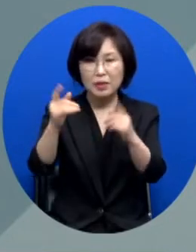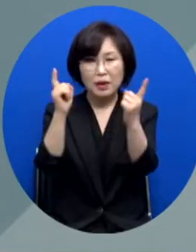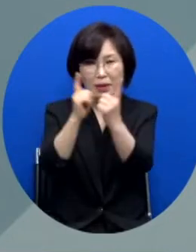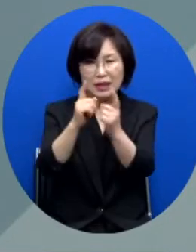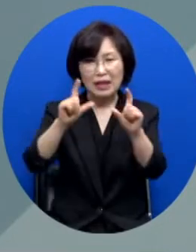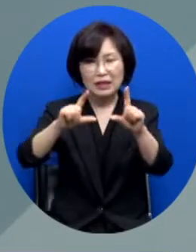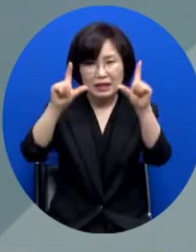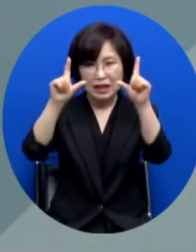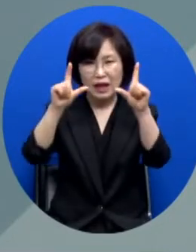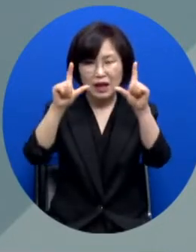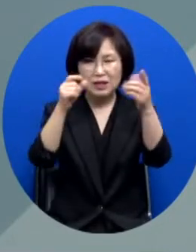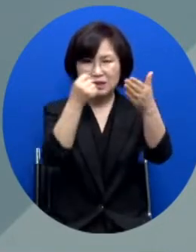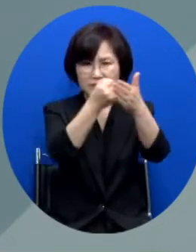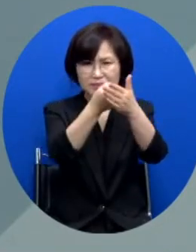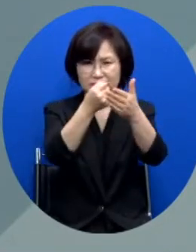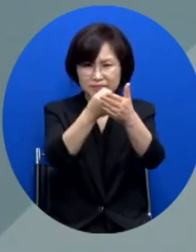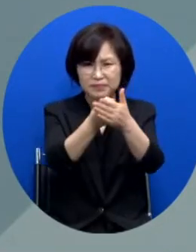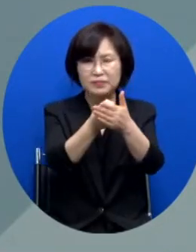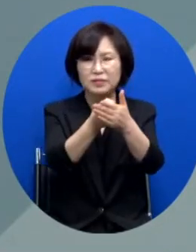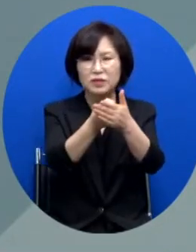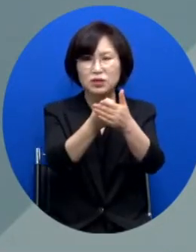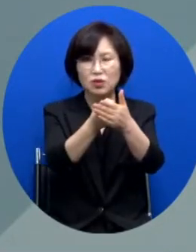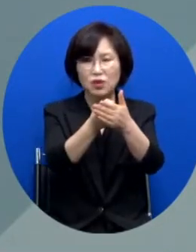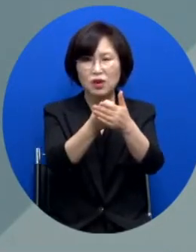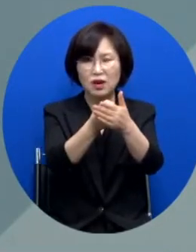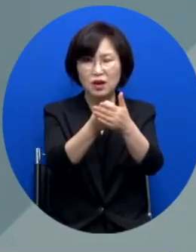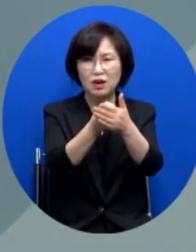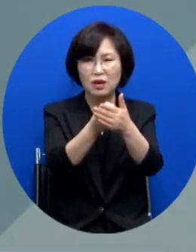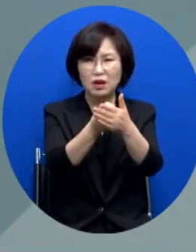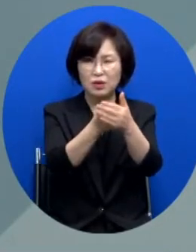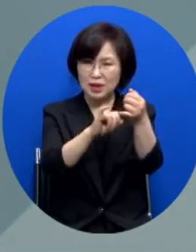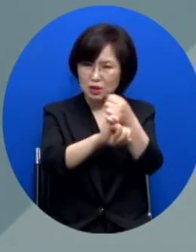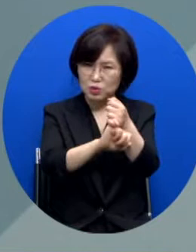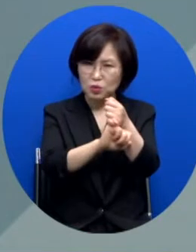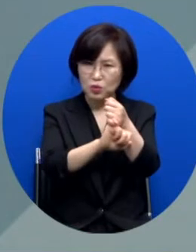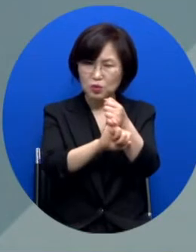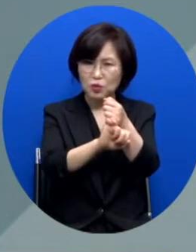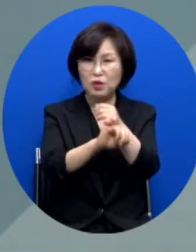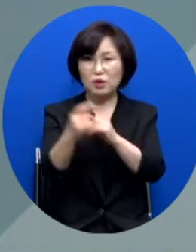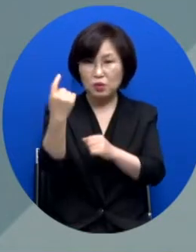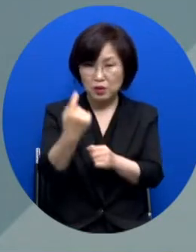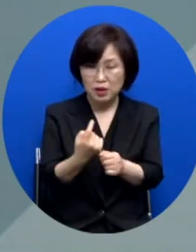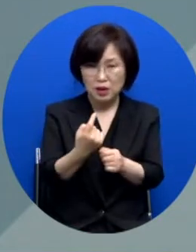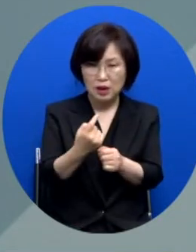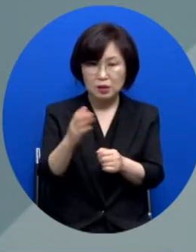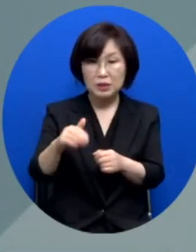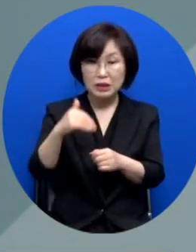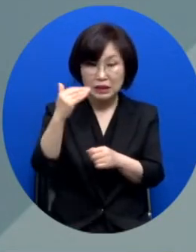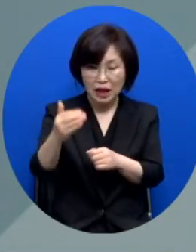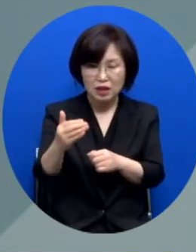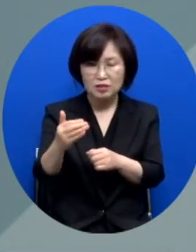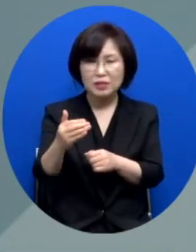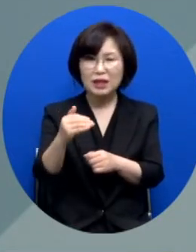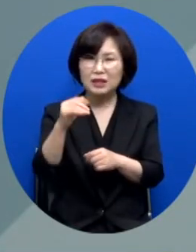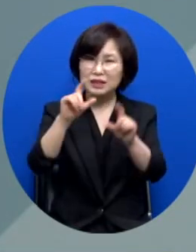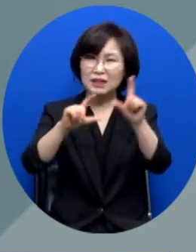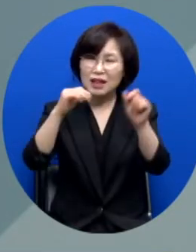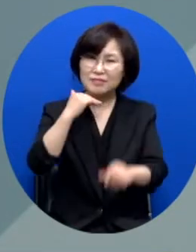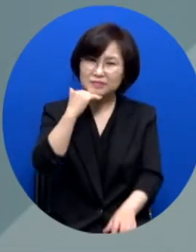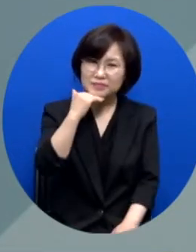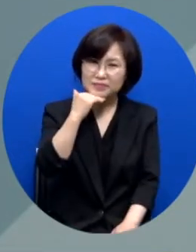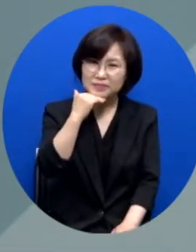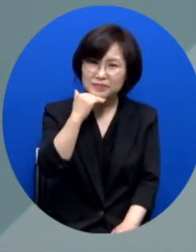해서 정해 드리고 오거든요. 오면은 그 날짜를 그렇게 기다려요. 예, 기다리고